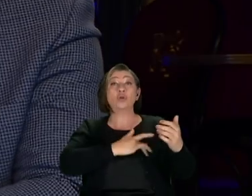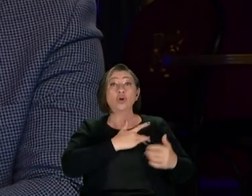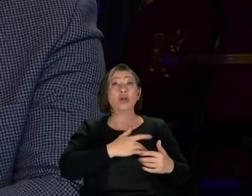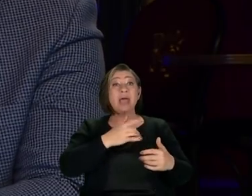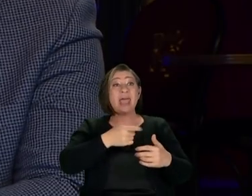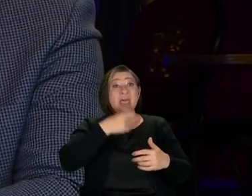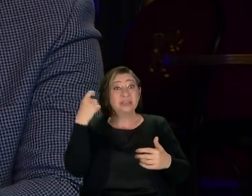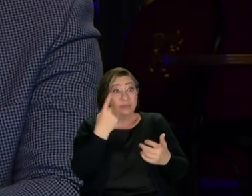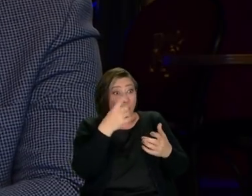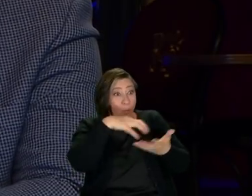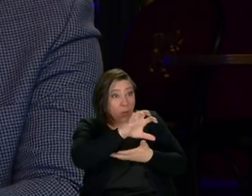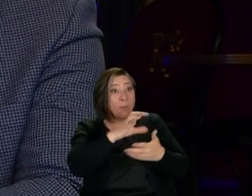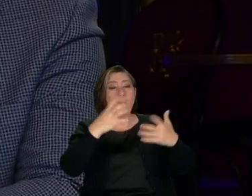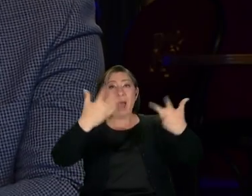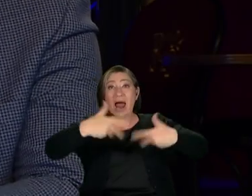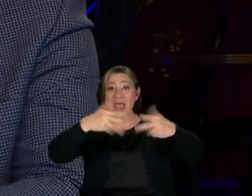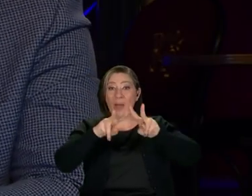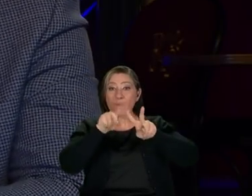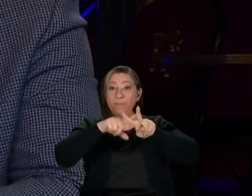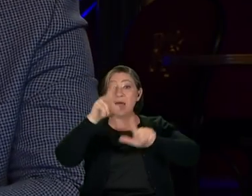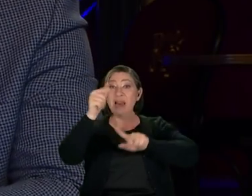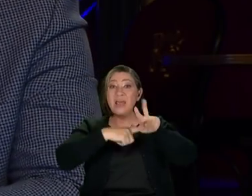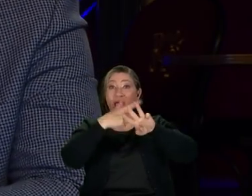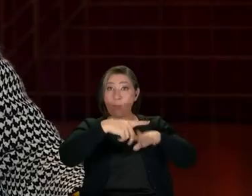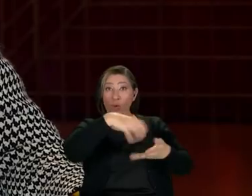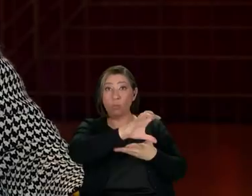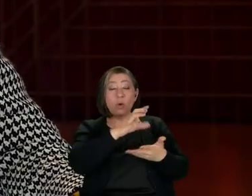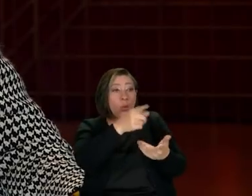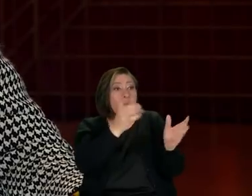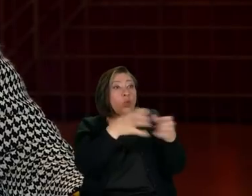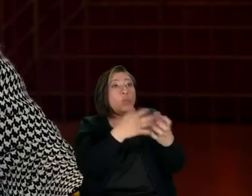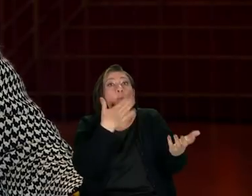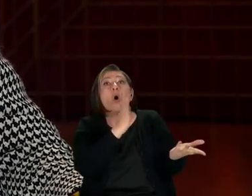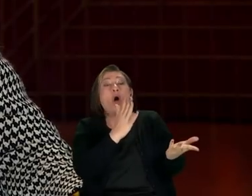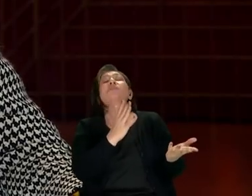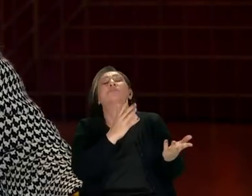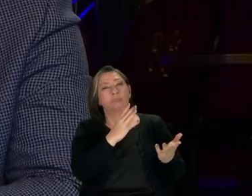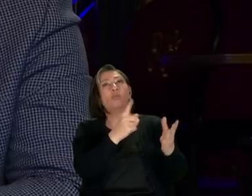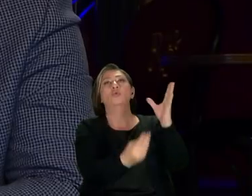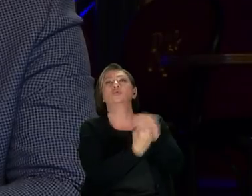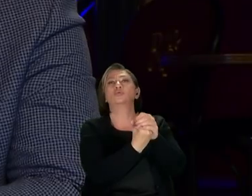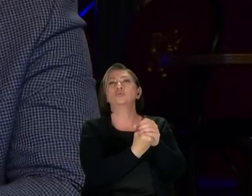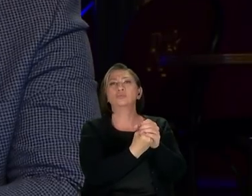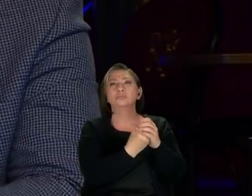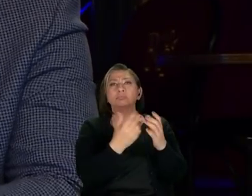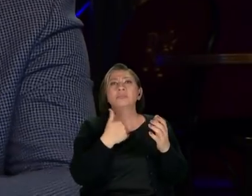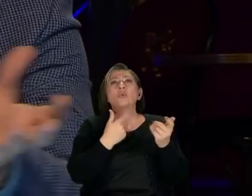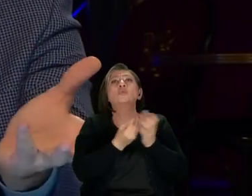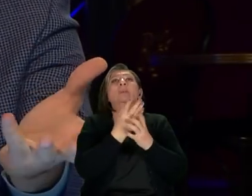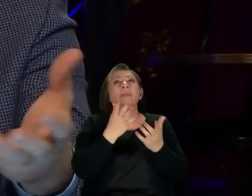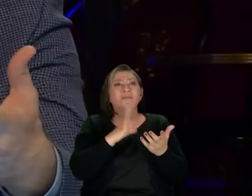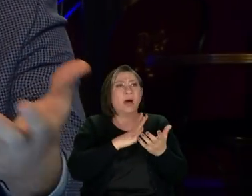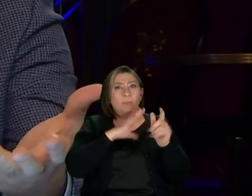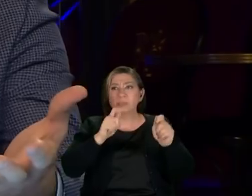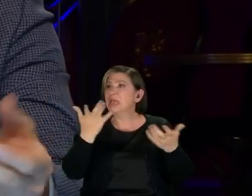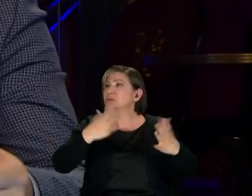eski bölümlerinden birisi maliye bölümü. Ve maliye kulübü yoktu maalesef. Mesela maliye kulübünü kurdurduk. Ben kurdurmadım. Yani var mı